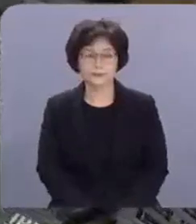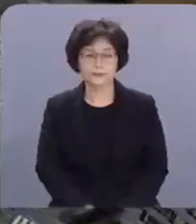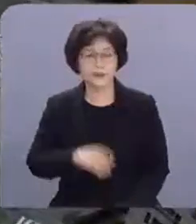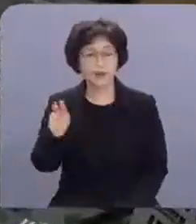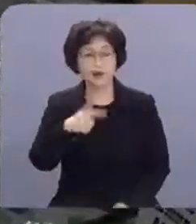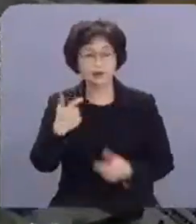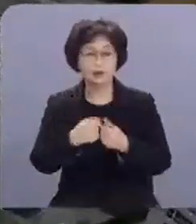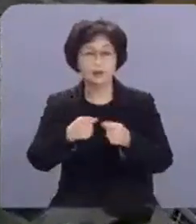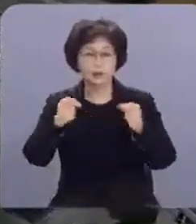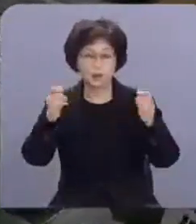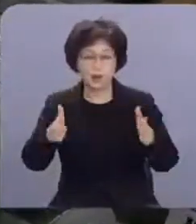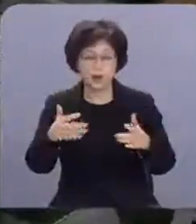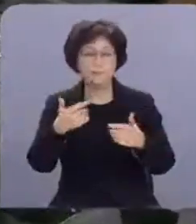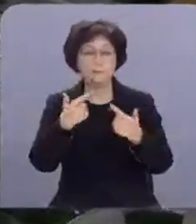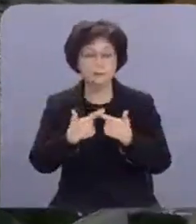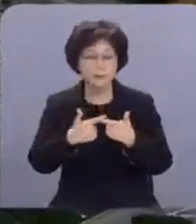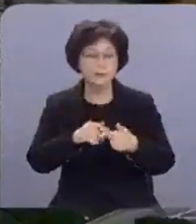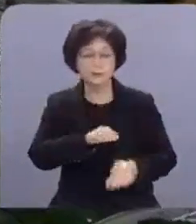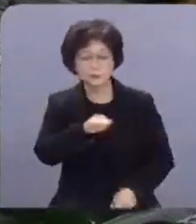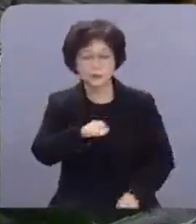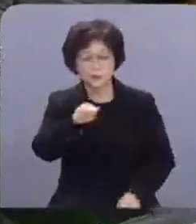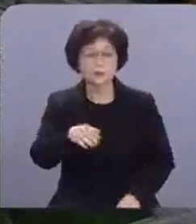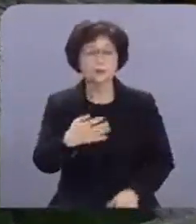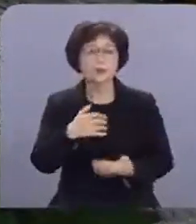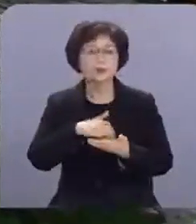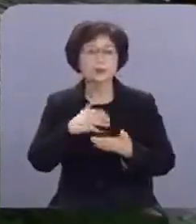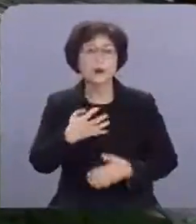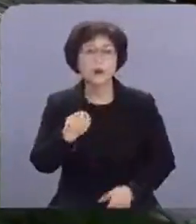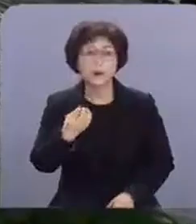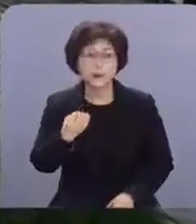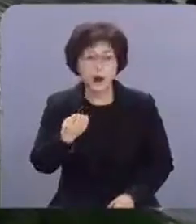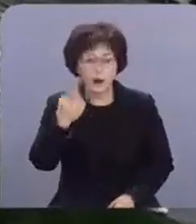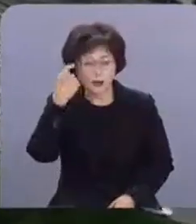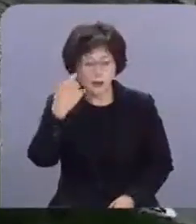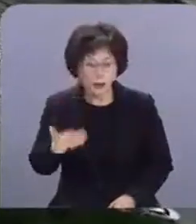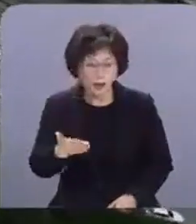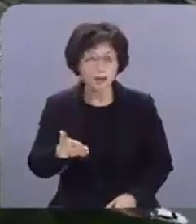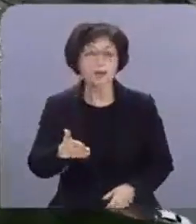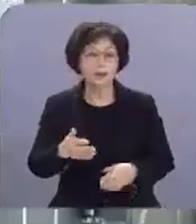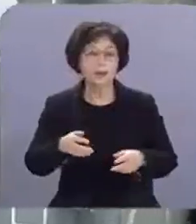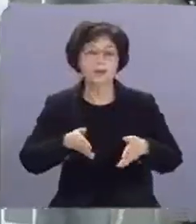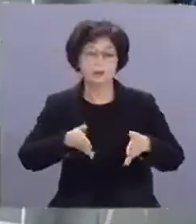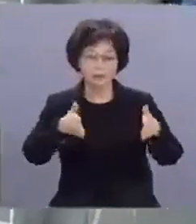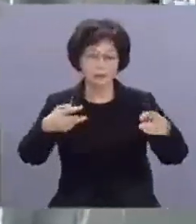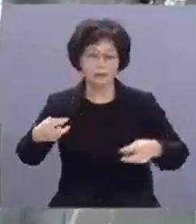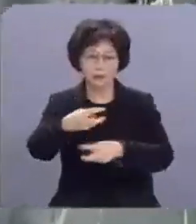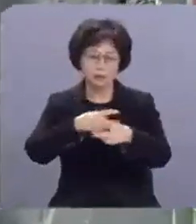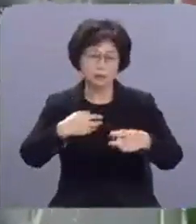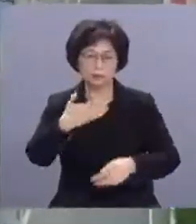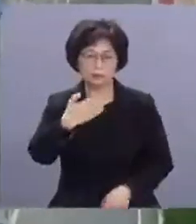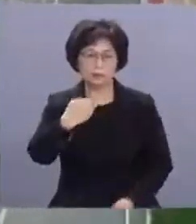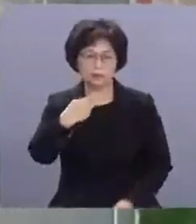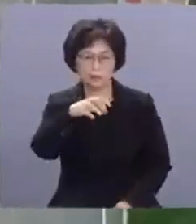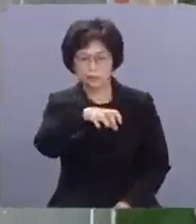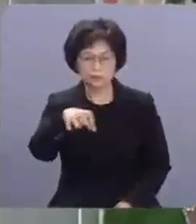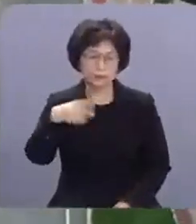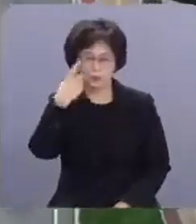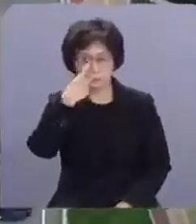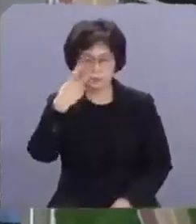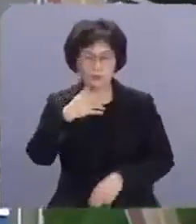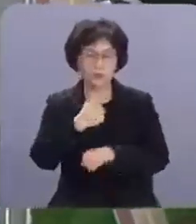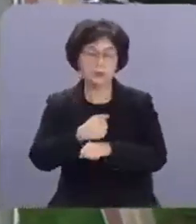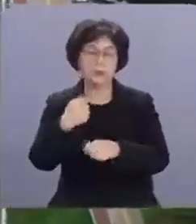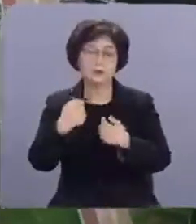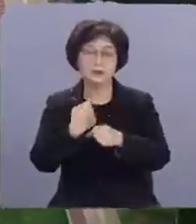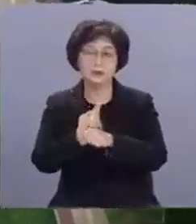하루 동안 부산 시내를 돌아다니는 자동차는 얼마나 될까? 주요 도로와 교차로 등 92개소에서 측정한 지난해 하루